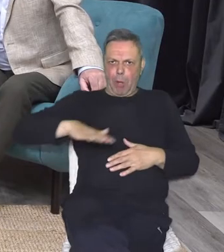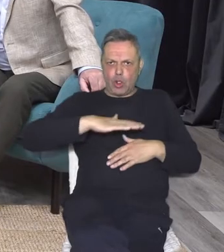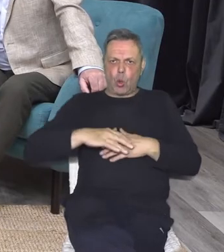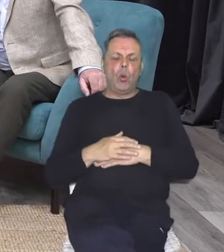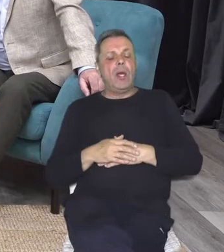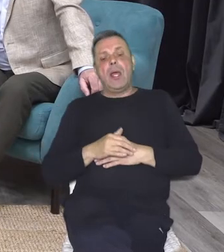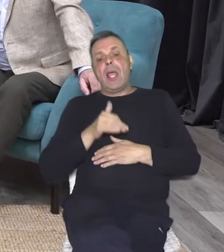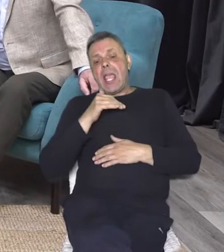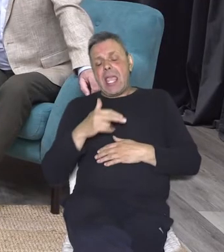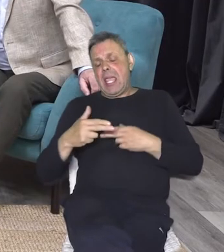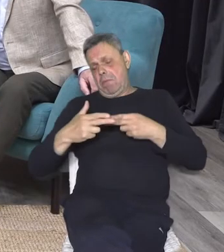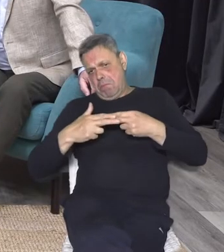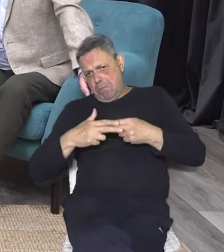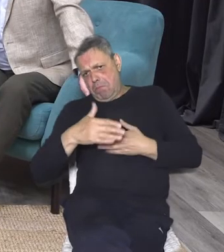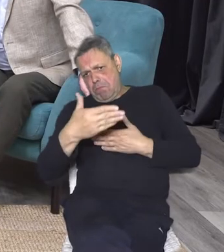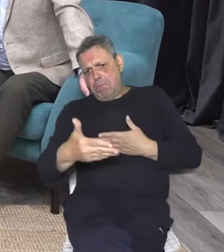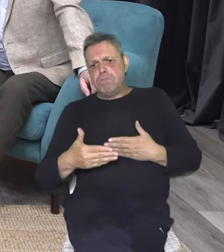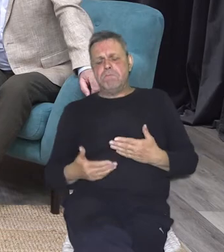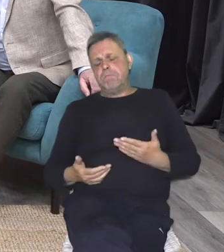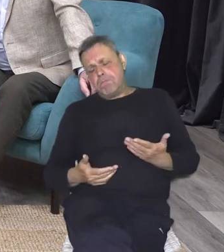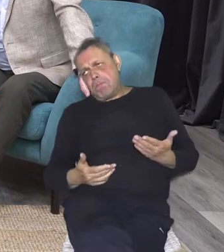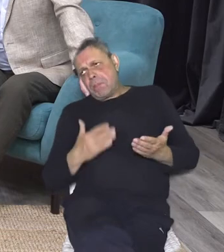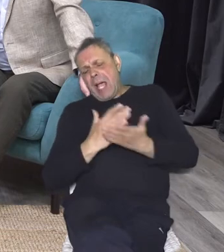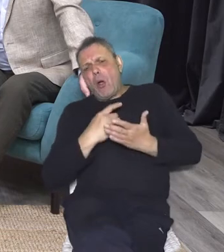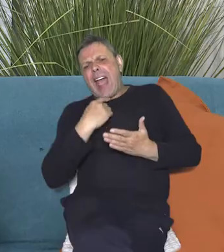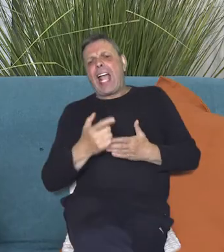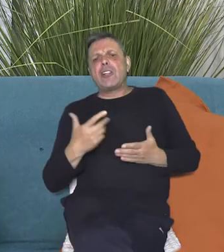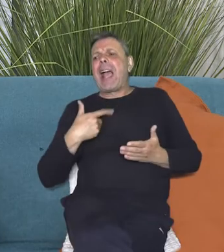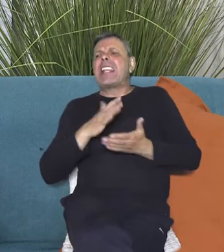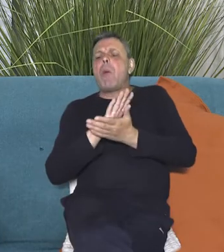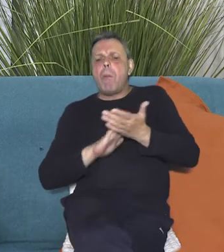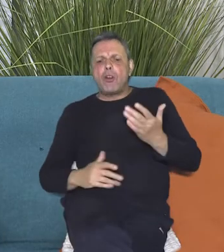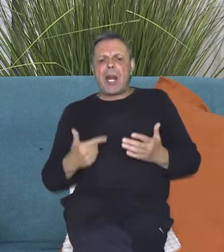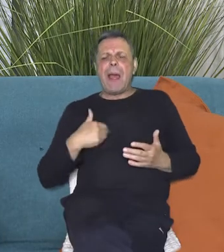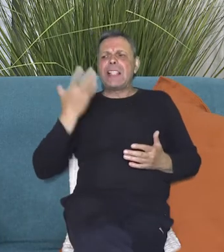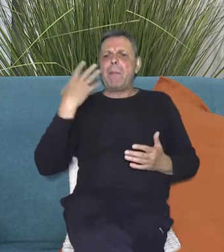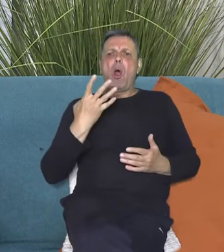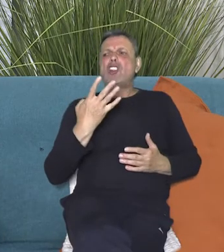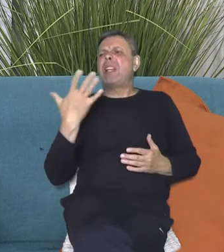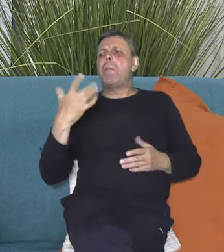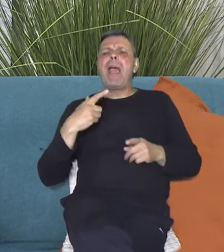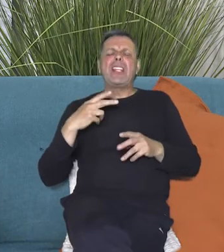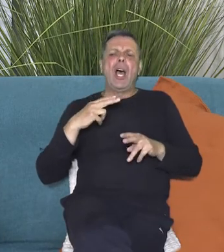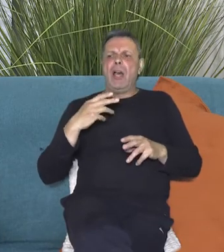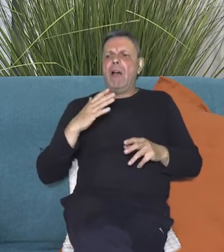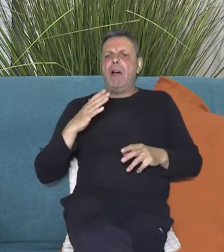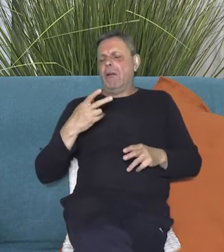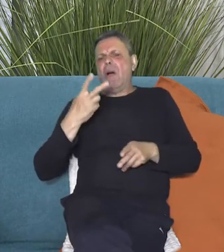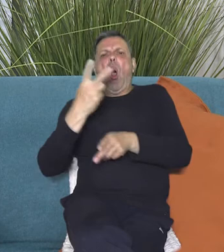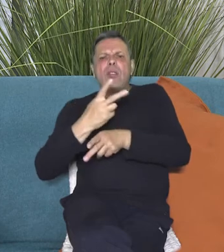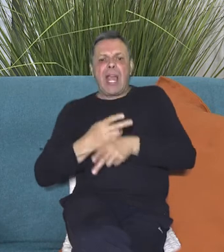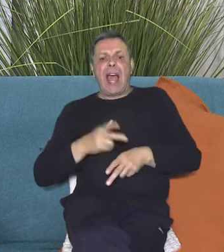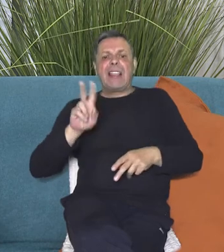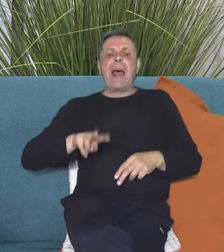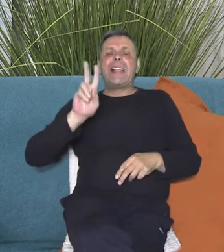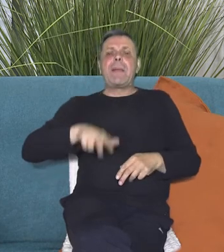našim prostorima. I pored, recimo, jedan indikator, kada smo krenuli u Bihaću je bilo nekih 4-5 hotela ili većih